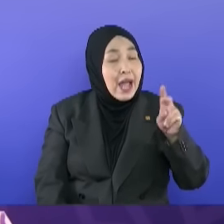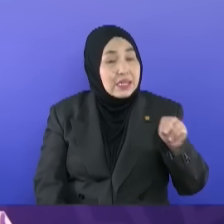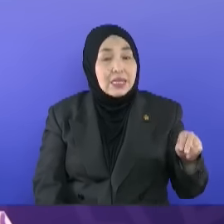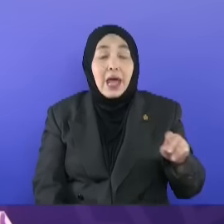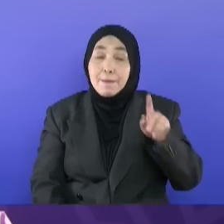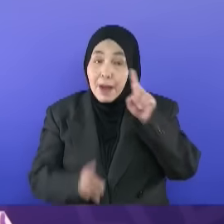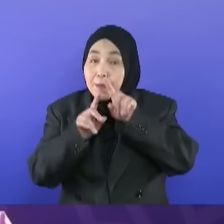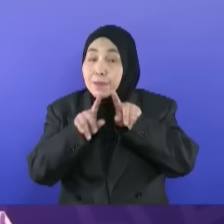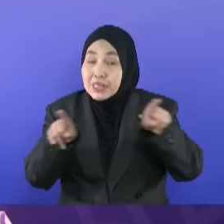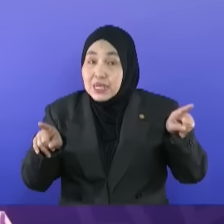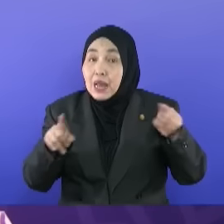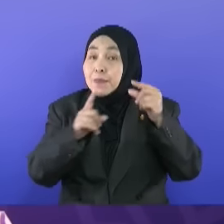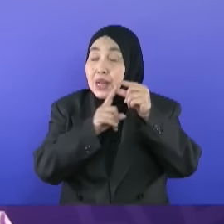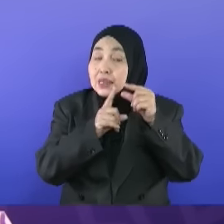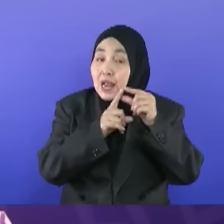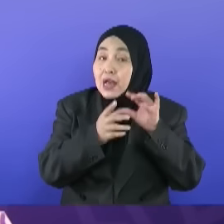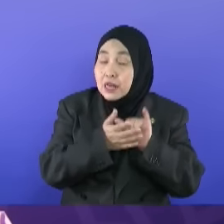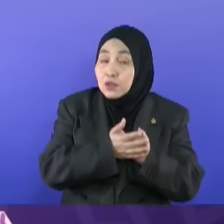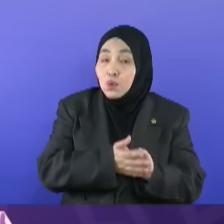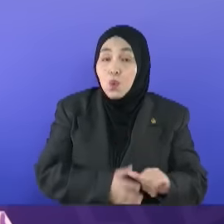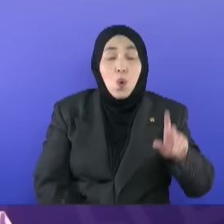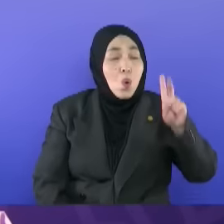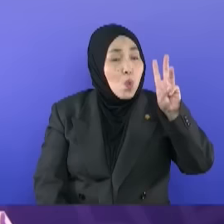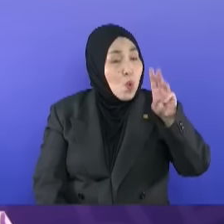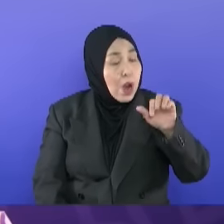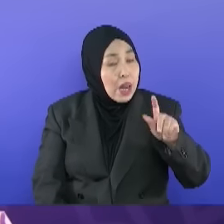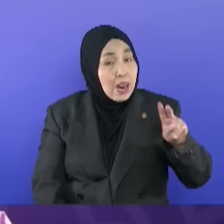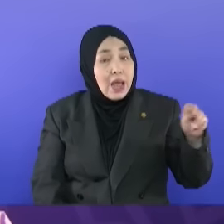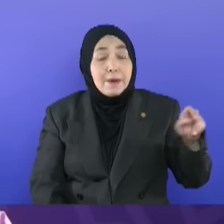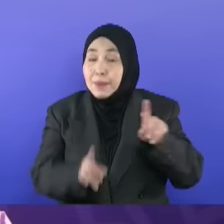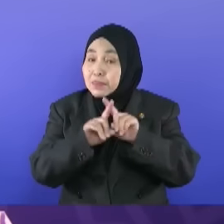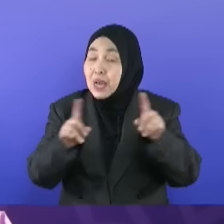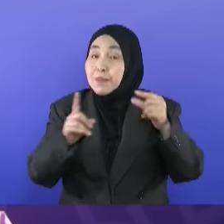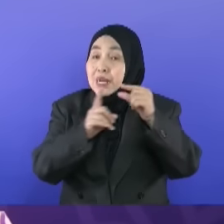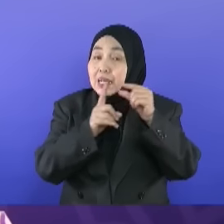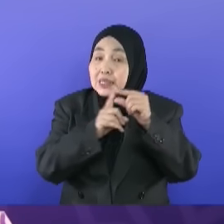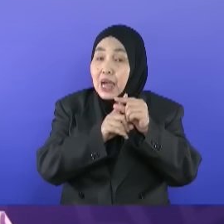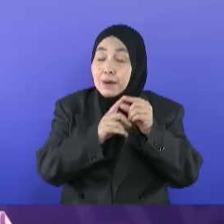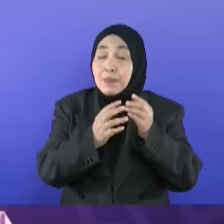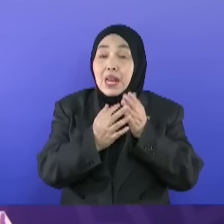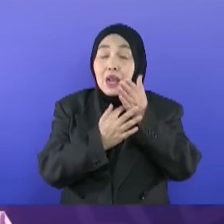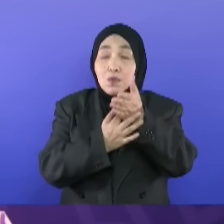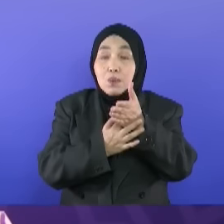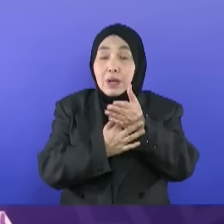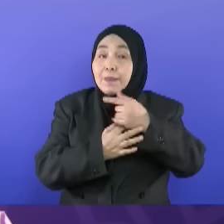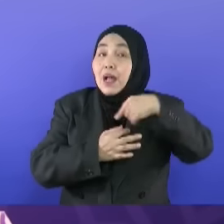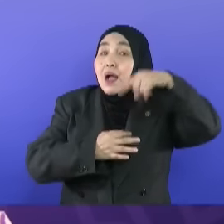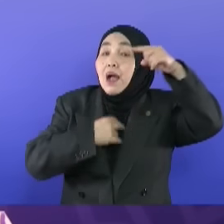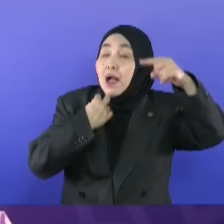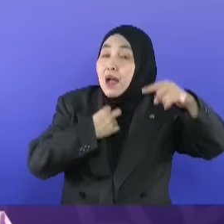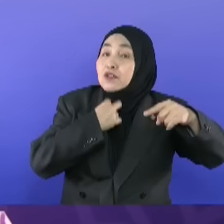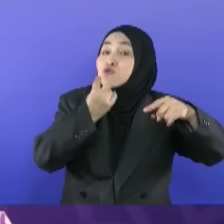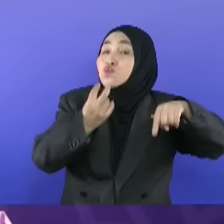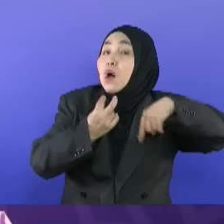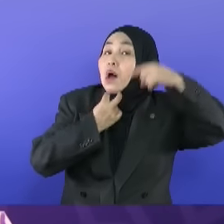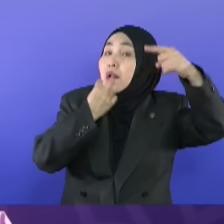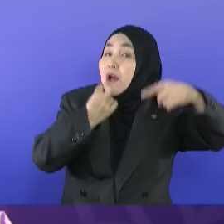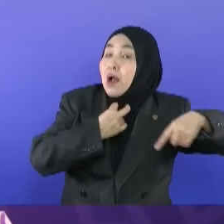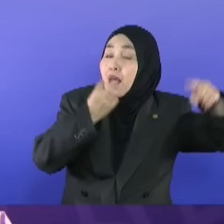Nampak perbezaan perkataan itu. Wala perbezaan perkataan melalui intonasi suara.